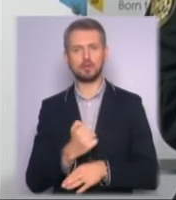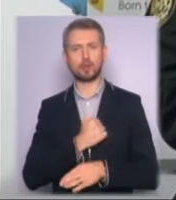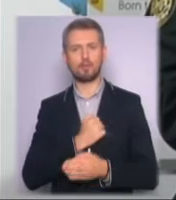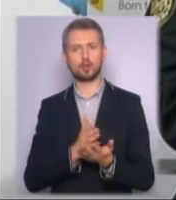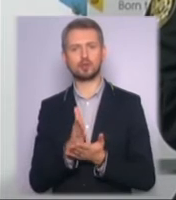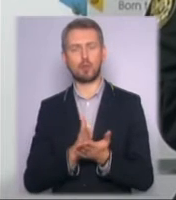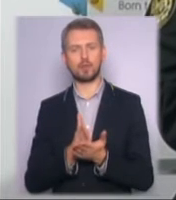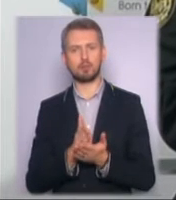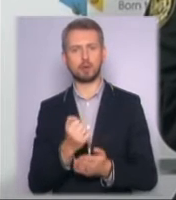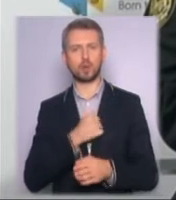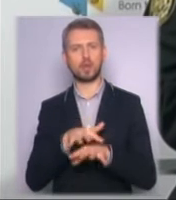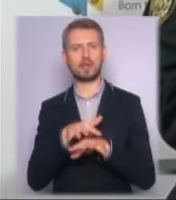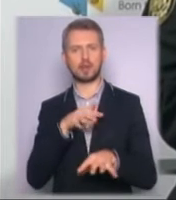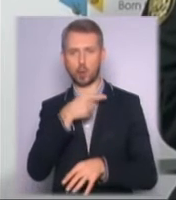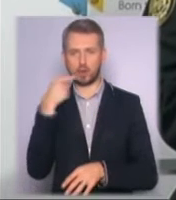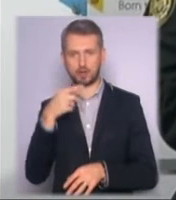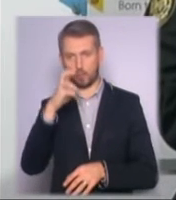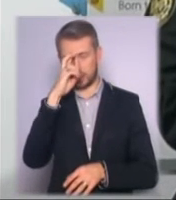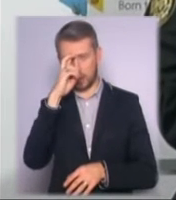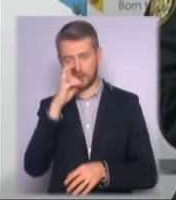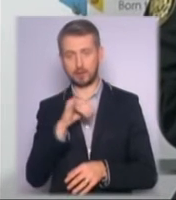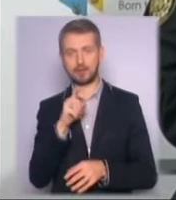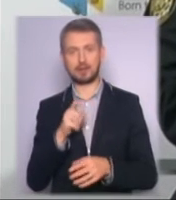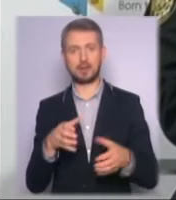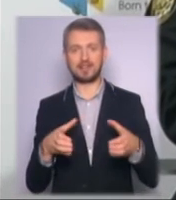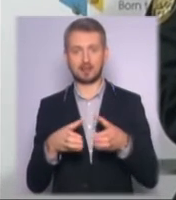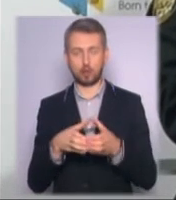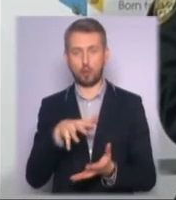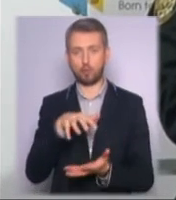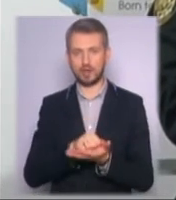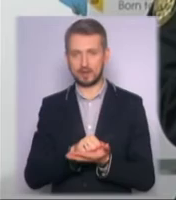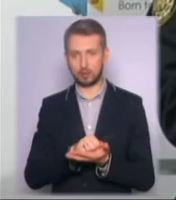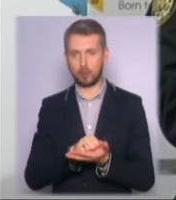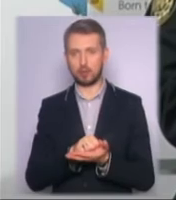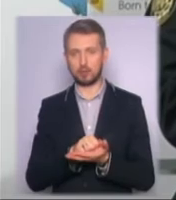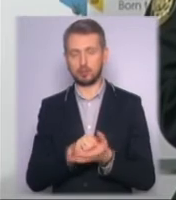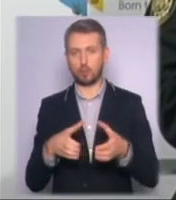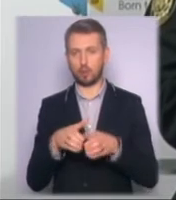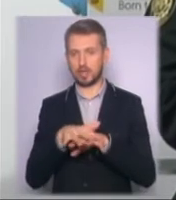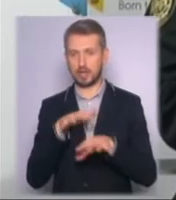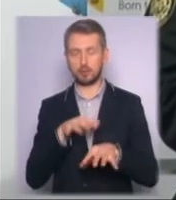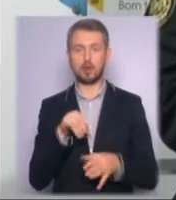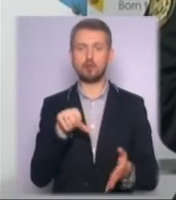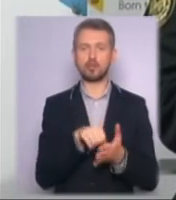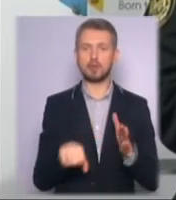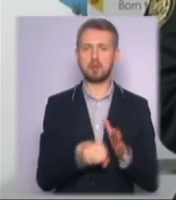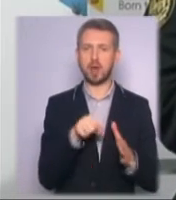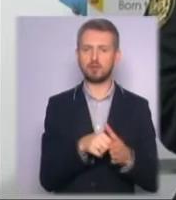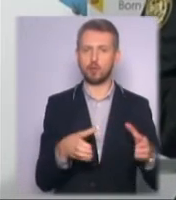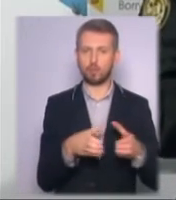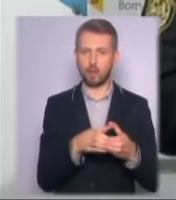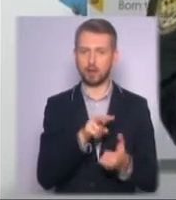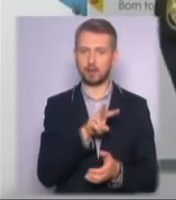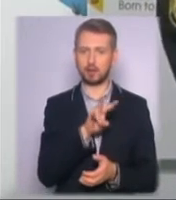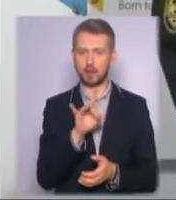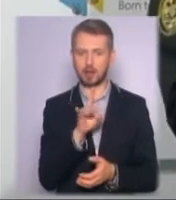Збройних сил Російської Федерації зі складу окупаційного контингенту та членами бандформувань так званих ЛНР